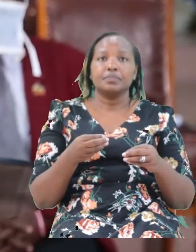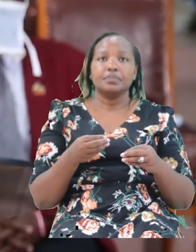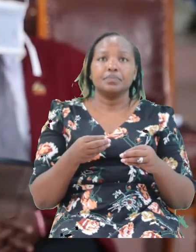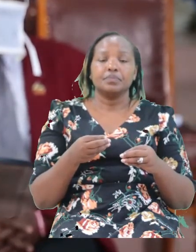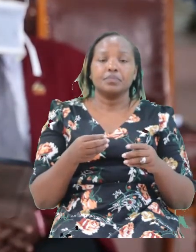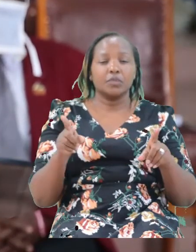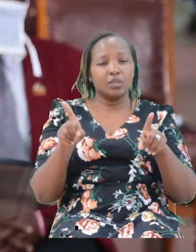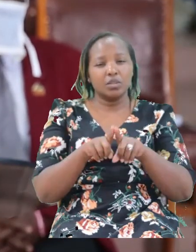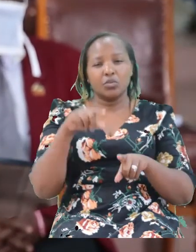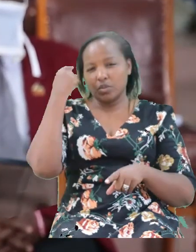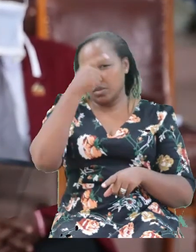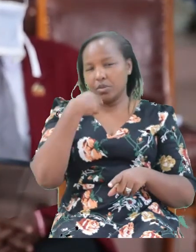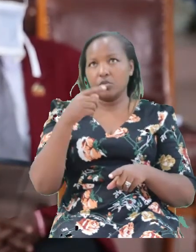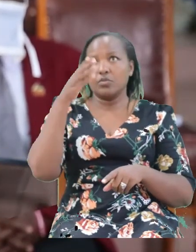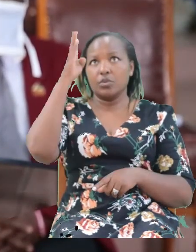kwa mfano wa Mungu.